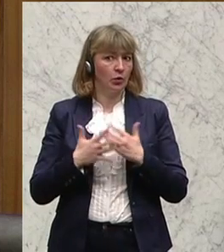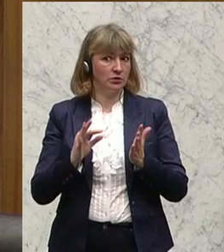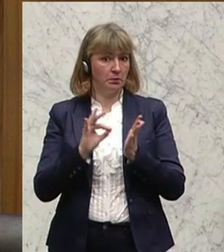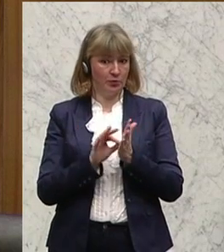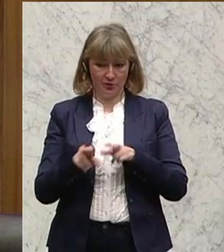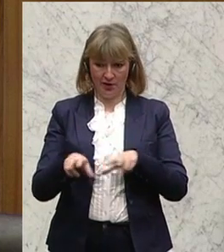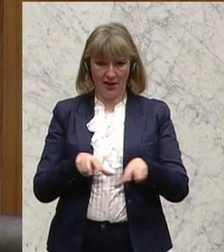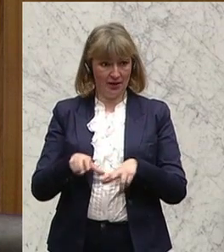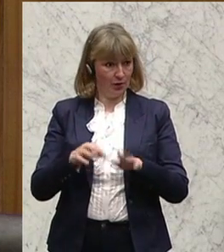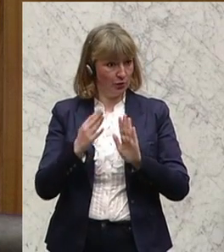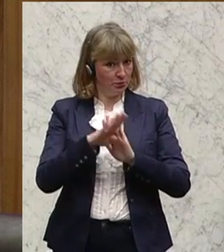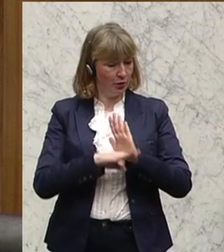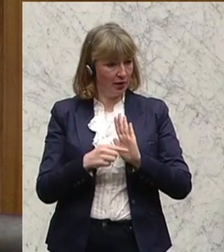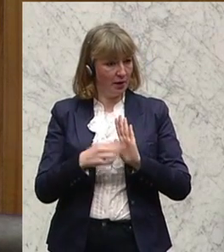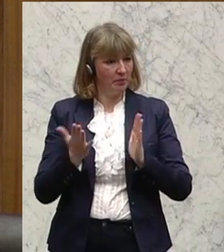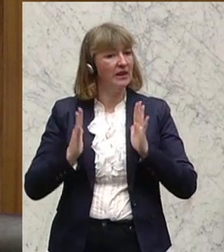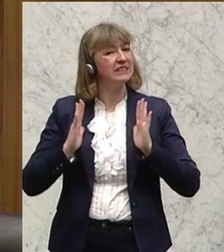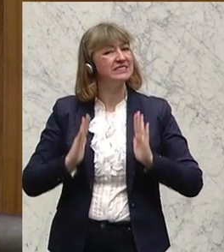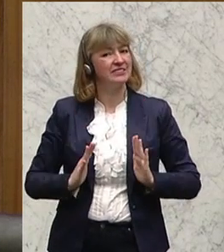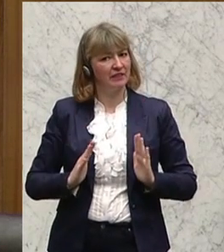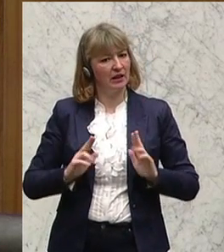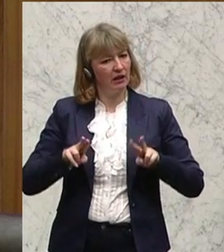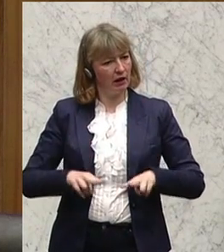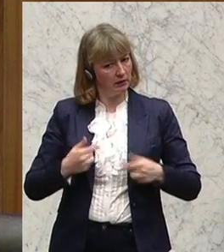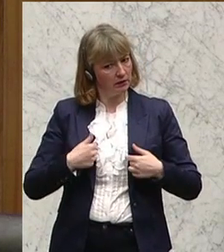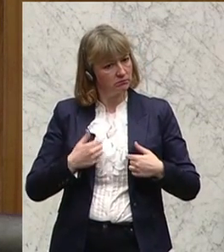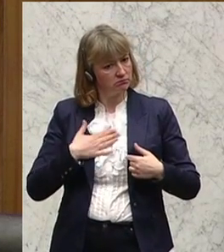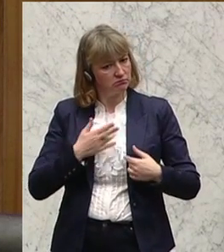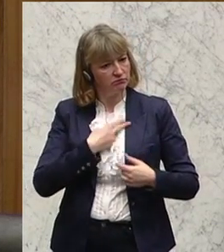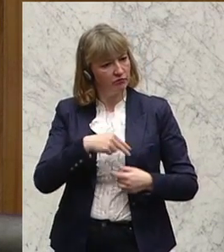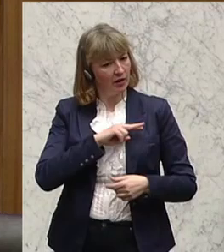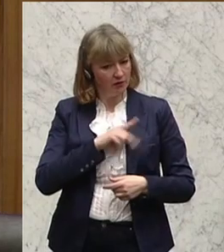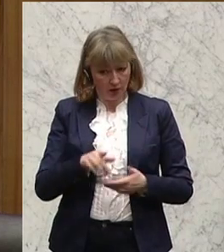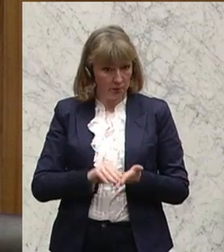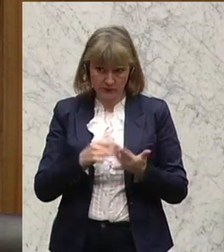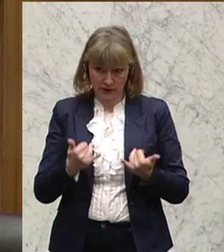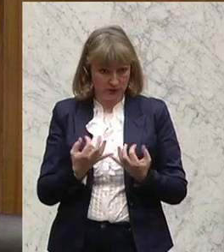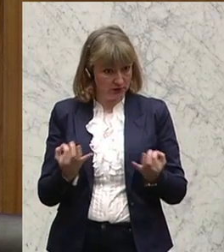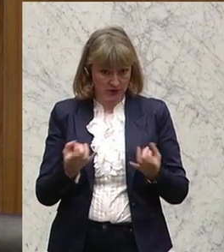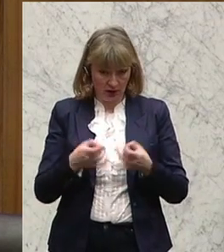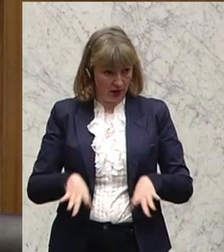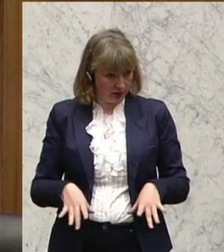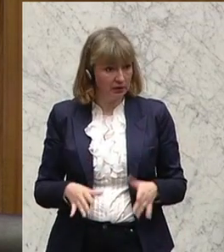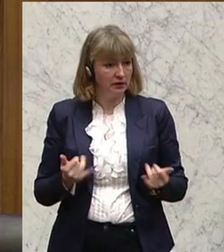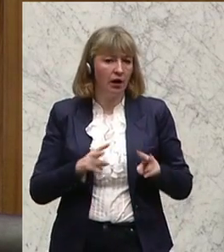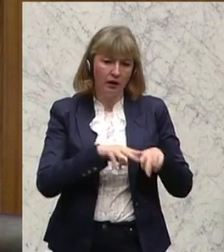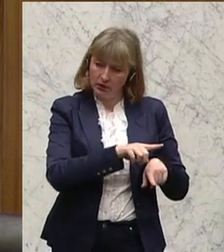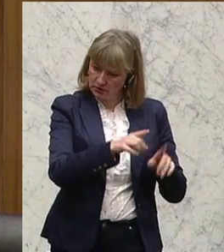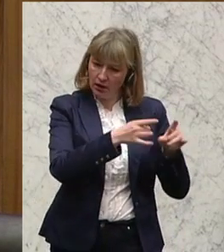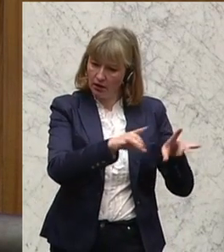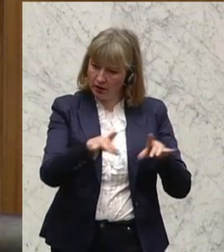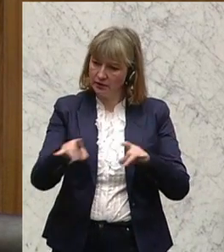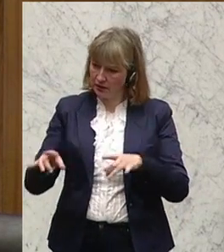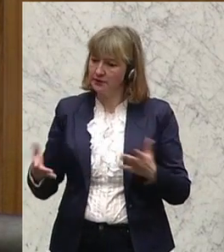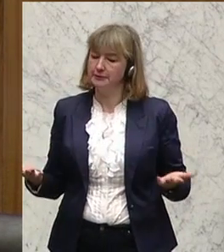im Regierungsprogramm, der zivilrechtlich in meine Zuständigkeit fällt, den wir noch nicht erledigen konnten. Alles andere haben wir erledigt, und das, was jetzt im